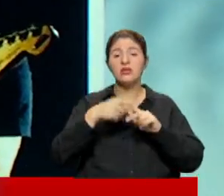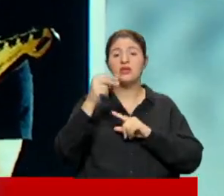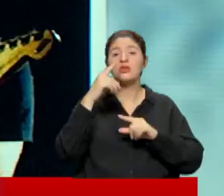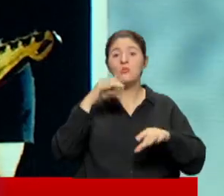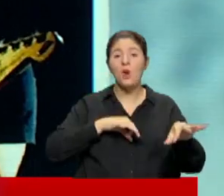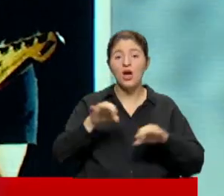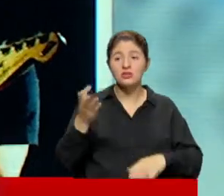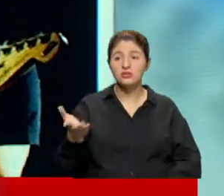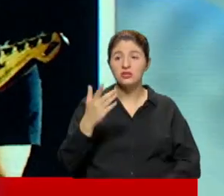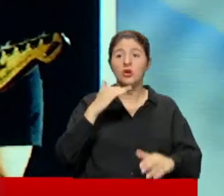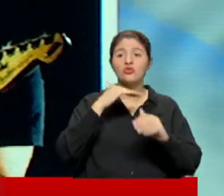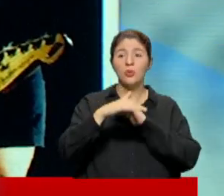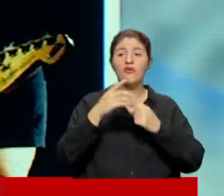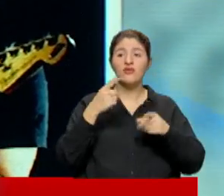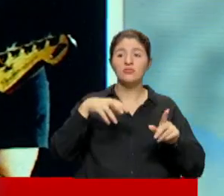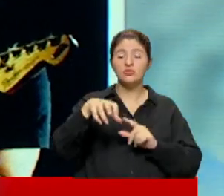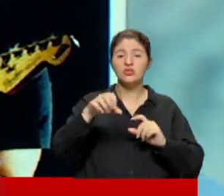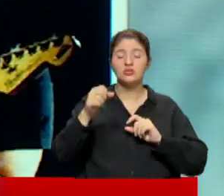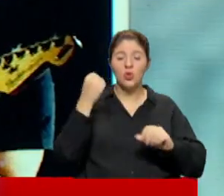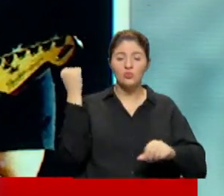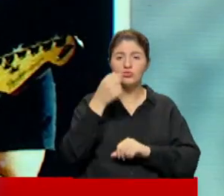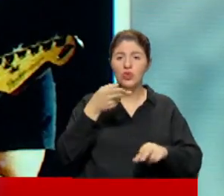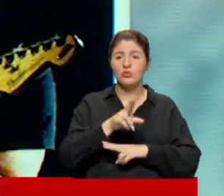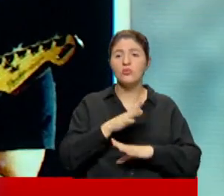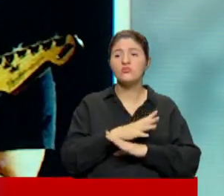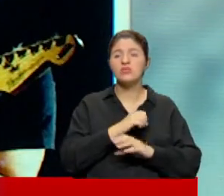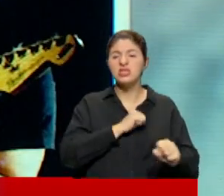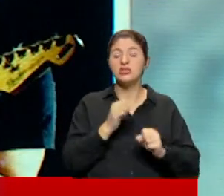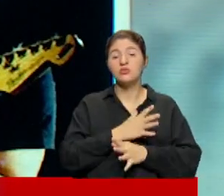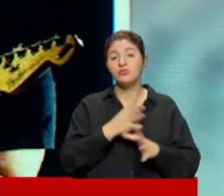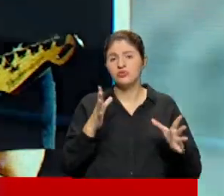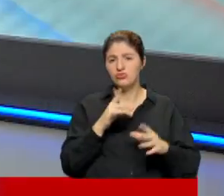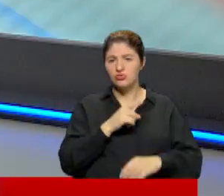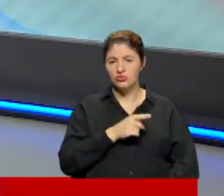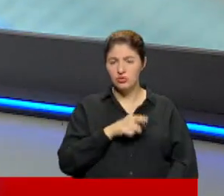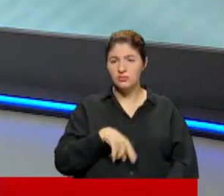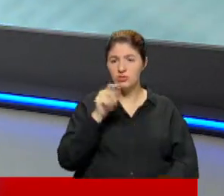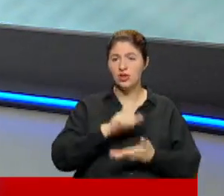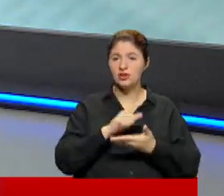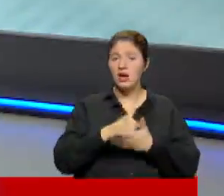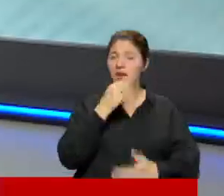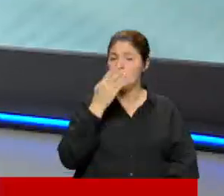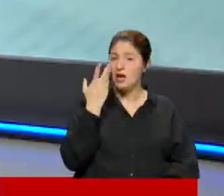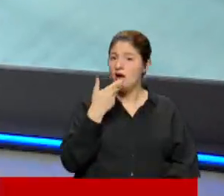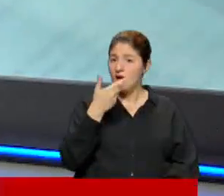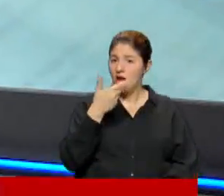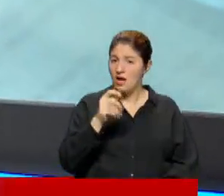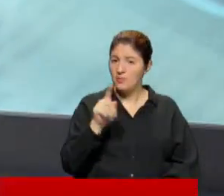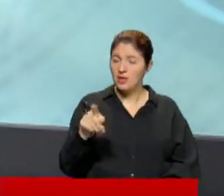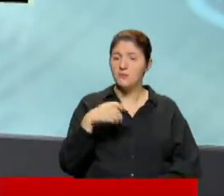kesimlerinden cinayete tepki büyük bir gün gazetesi haberimizi paylaşalım